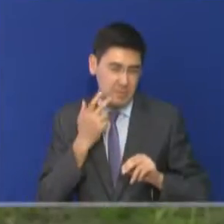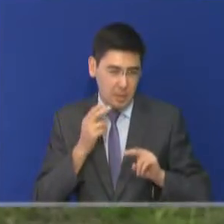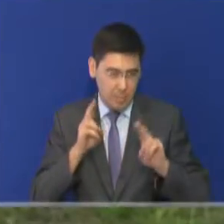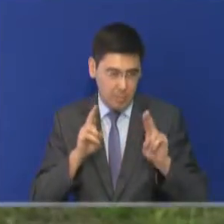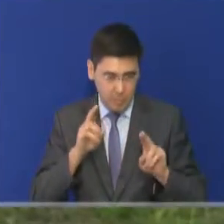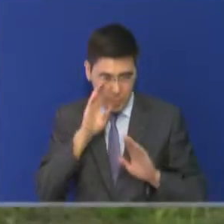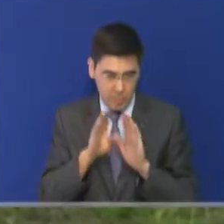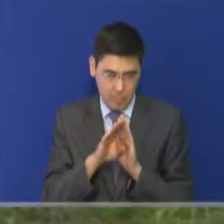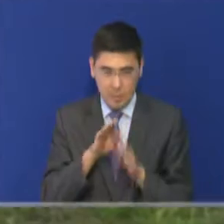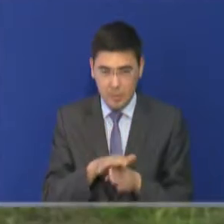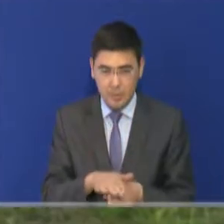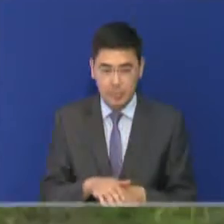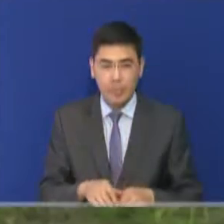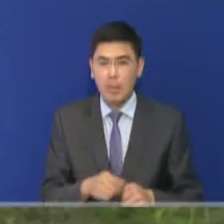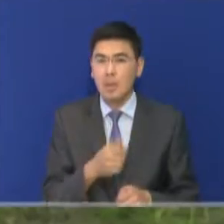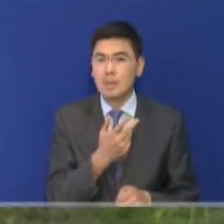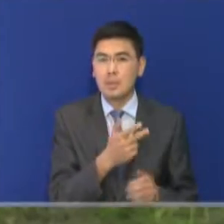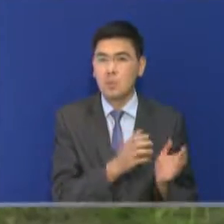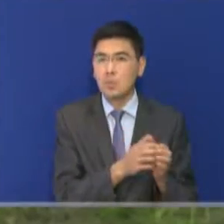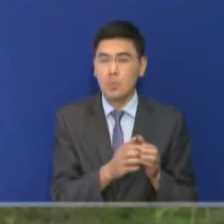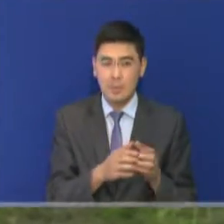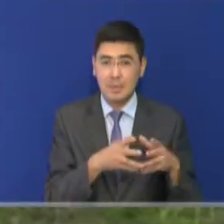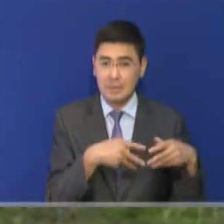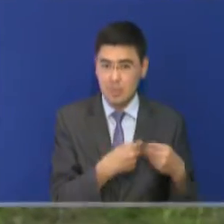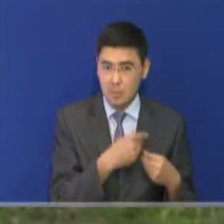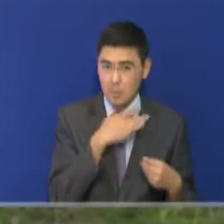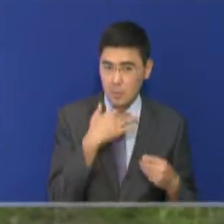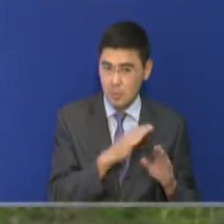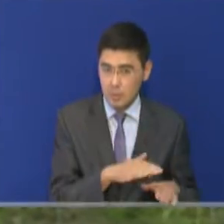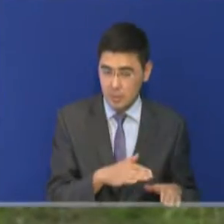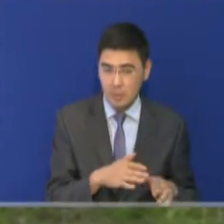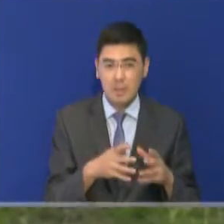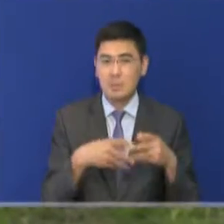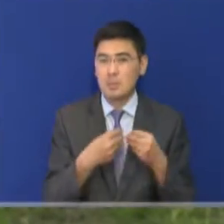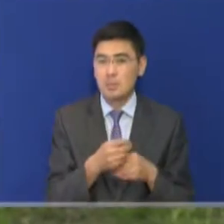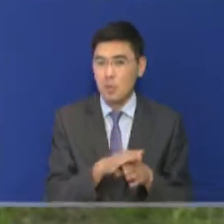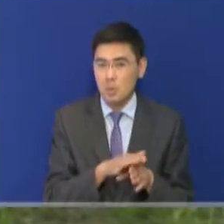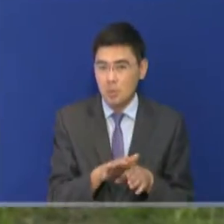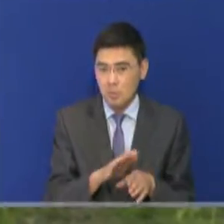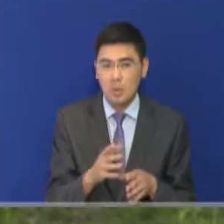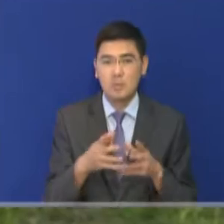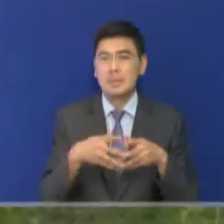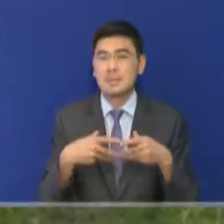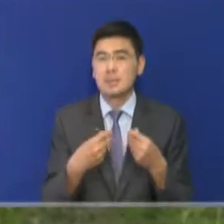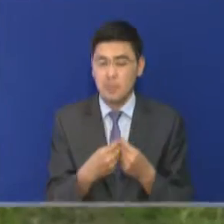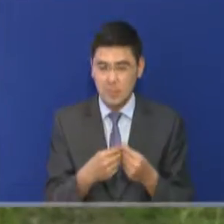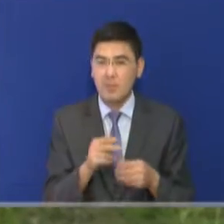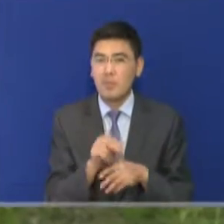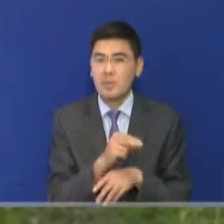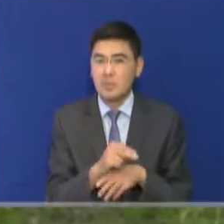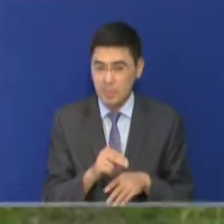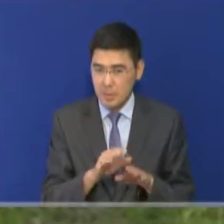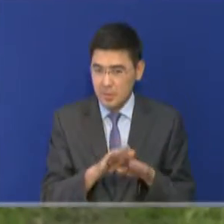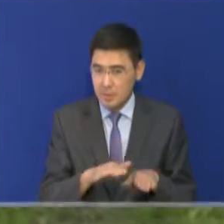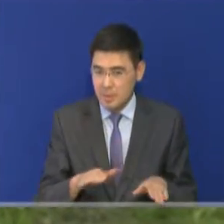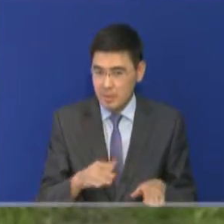У нас участвуют три категории. Это многодетные семьи, неполные семьи и семьи, воспитывающие детей-инвалидов, именно из числа